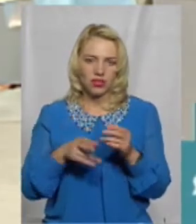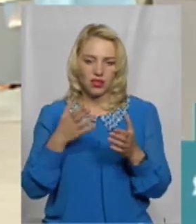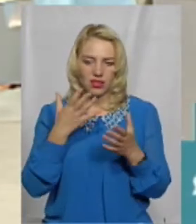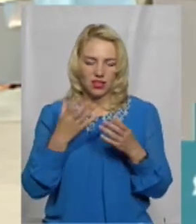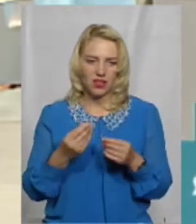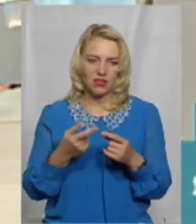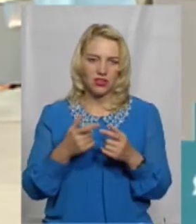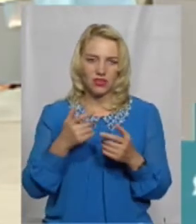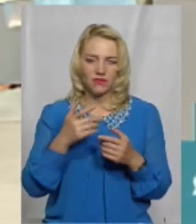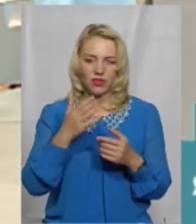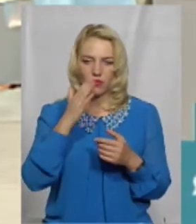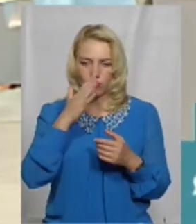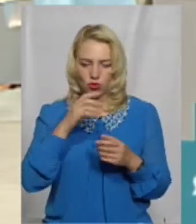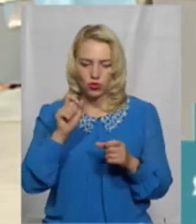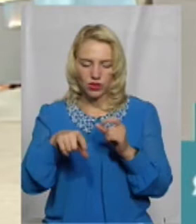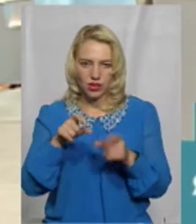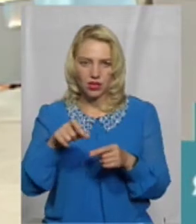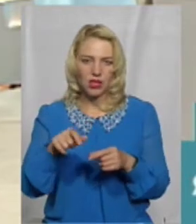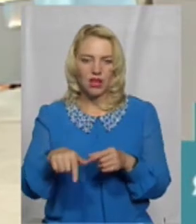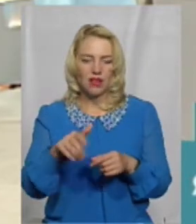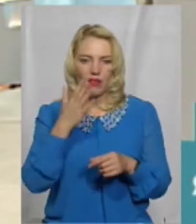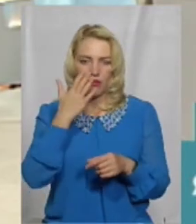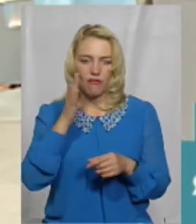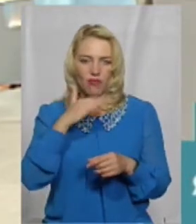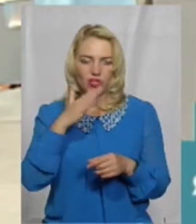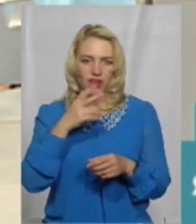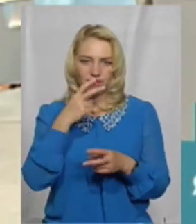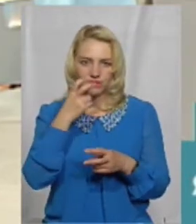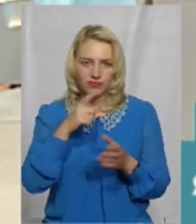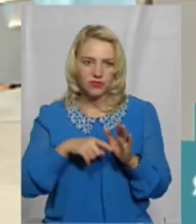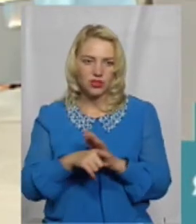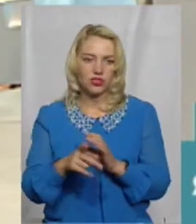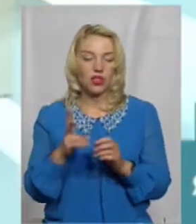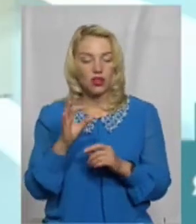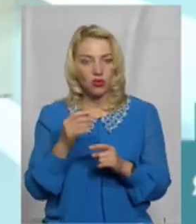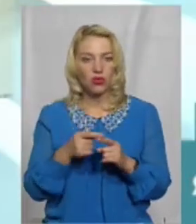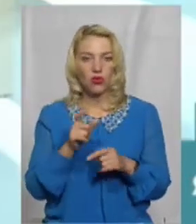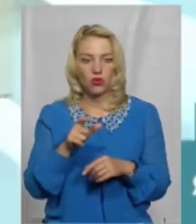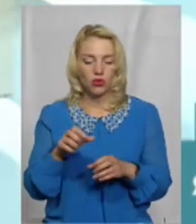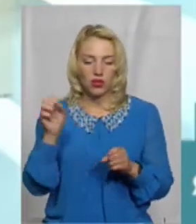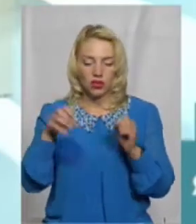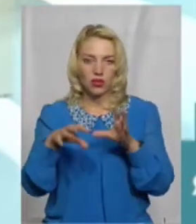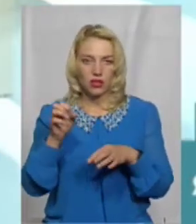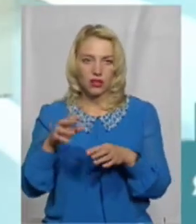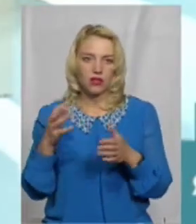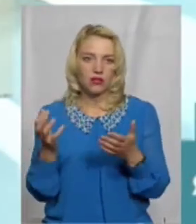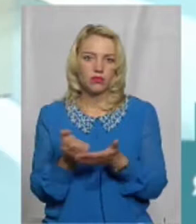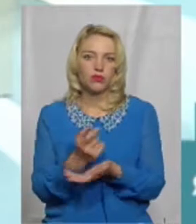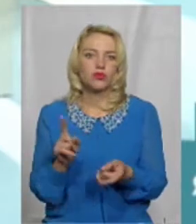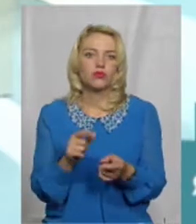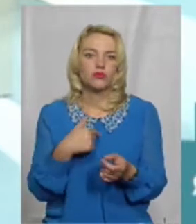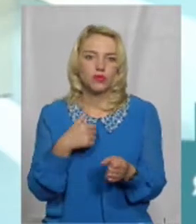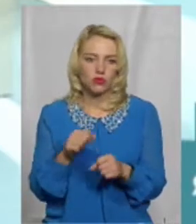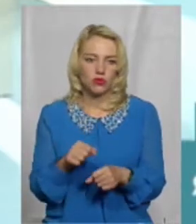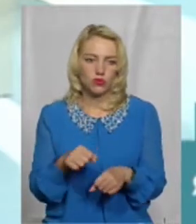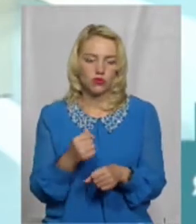трошки помутніти, розумієте? Хоча воду міняють там кожен день або через день. Але як люди оце кажуть, кидають монети, ну що ми можемо